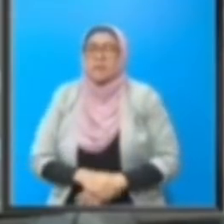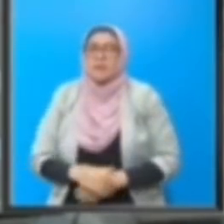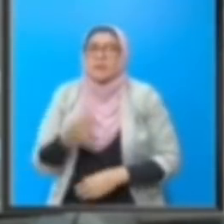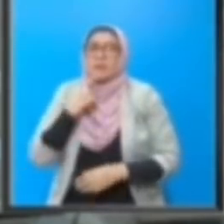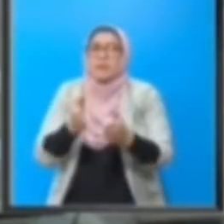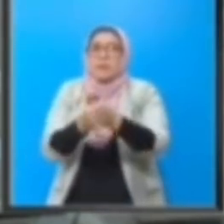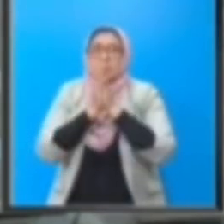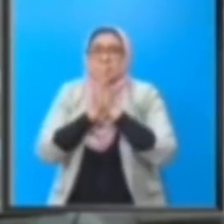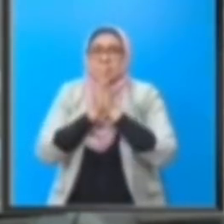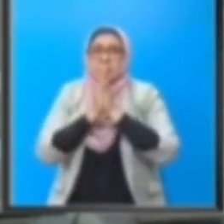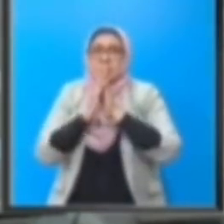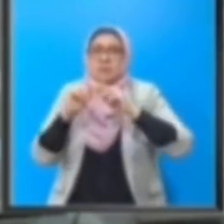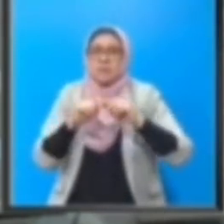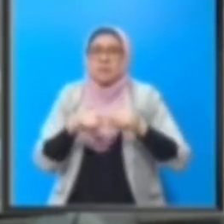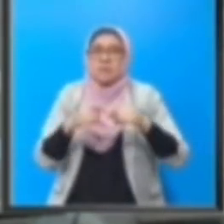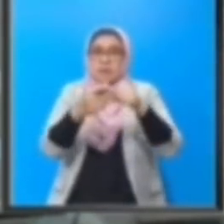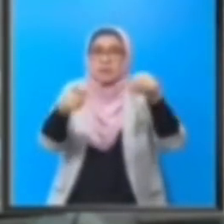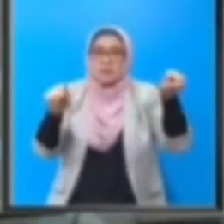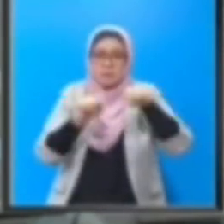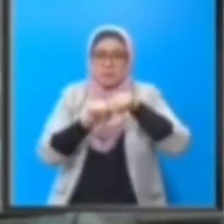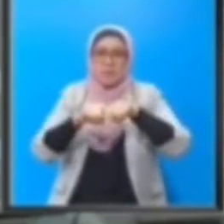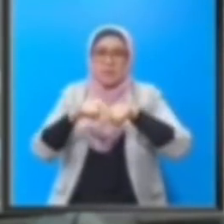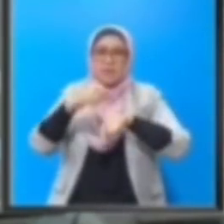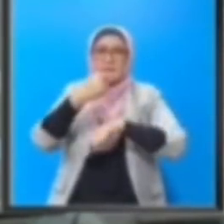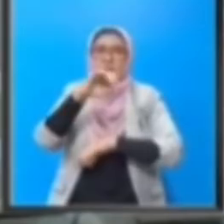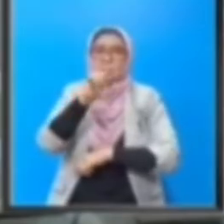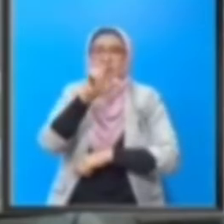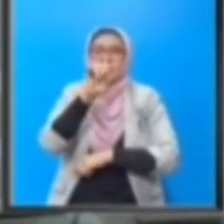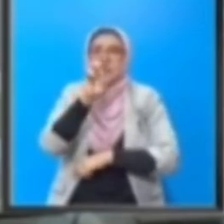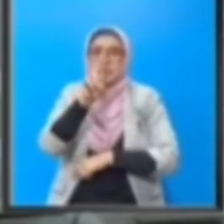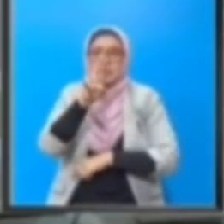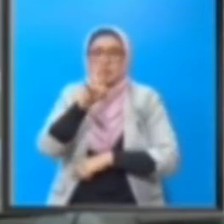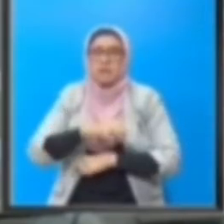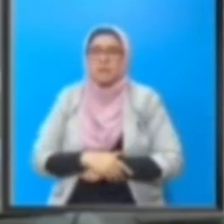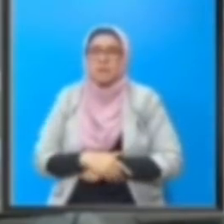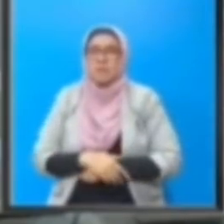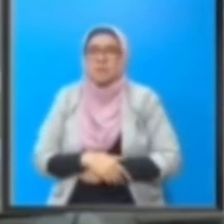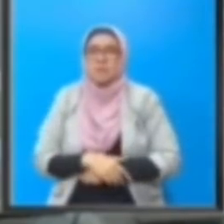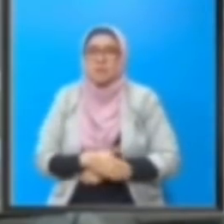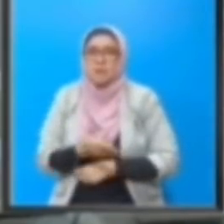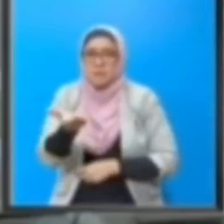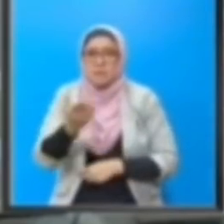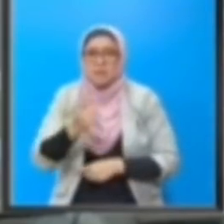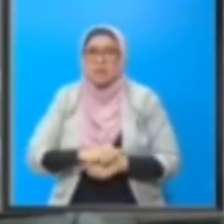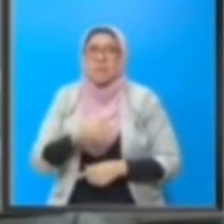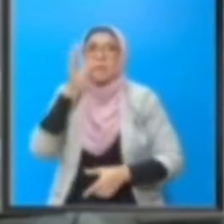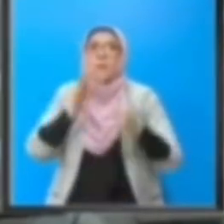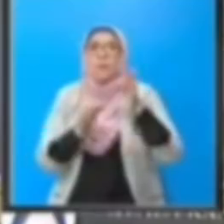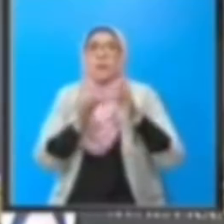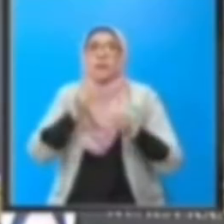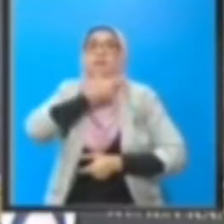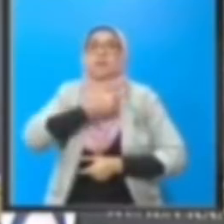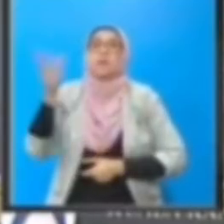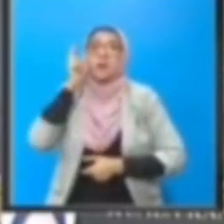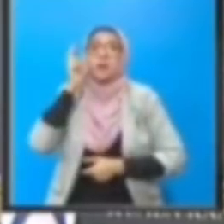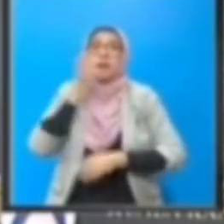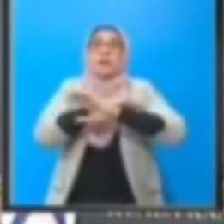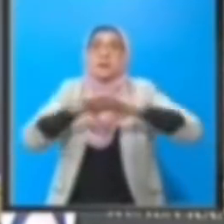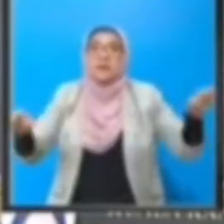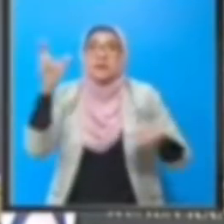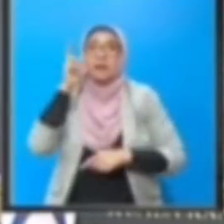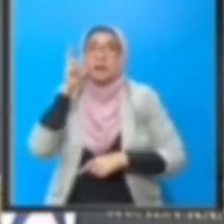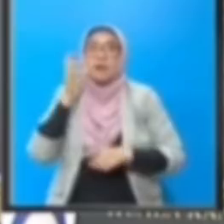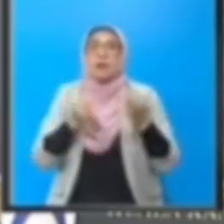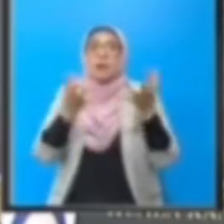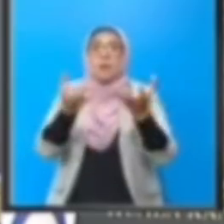Minta tasik logo on balik. On kan baik. On mic. Kalau tak nak dengar, jangan dengar. Tapi kalau nak dengar,